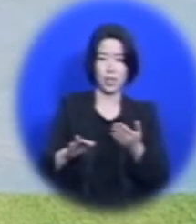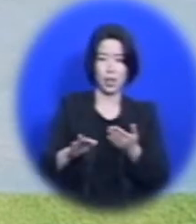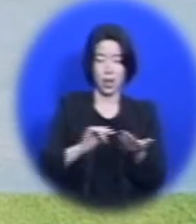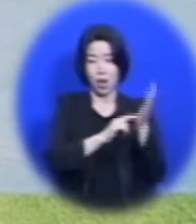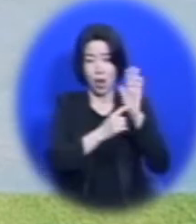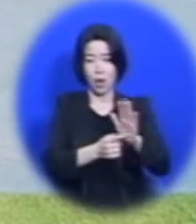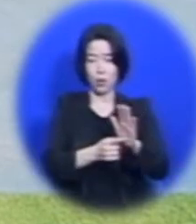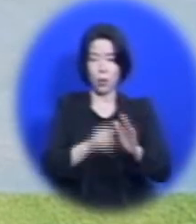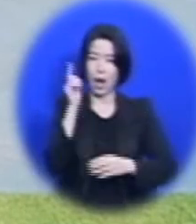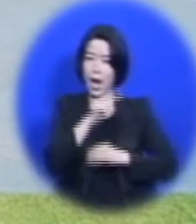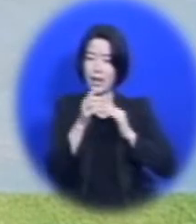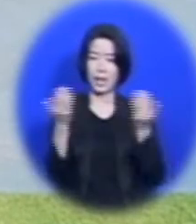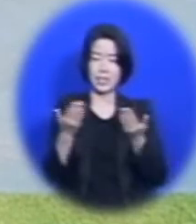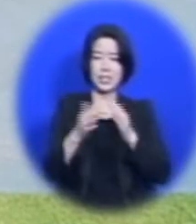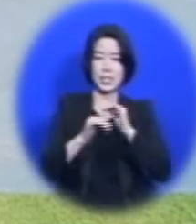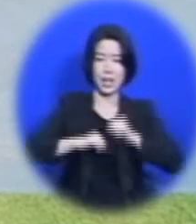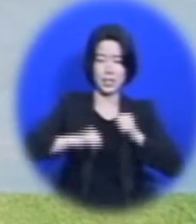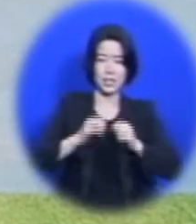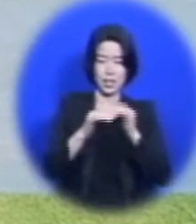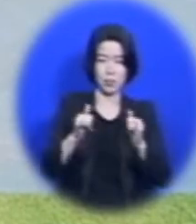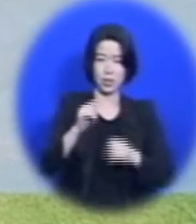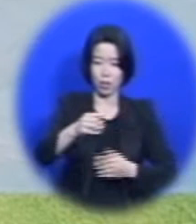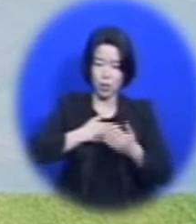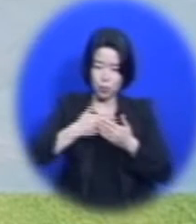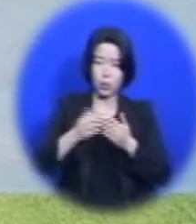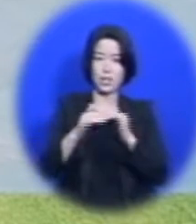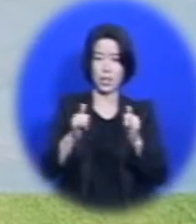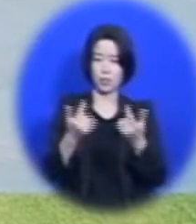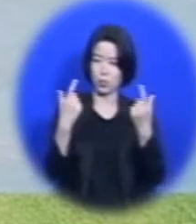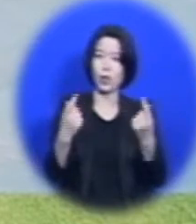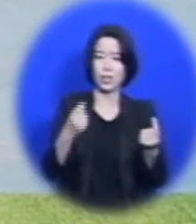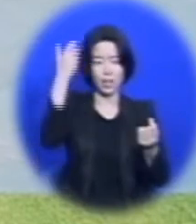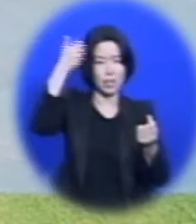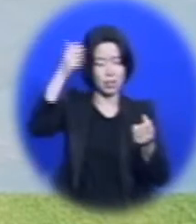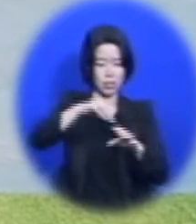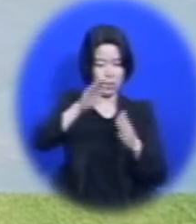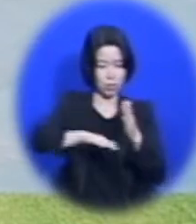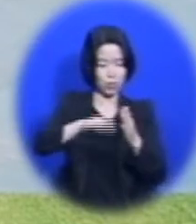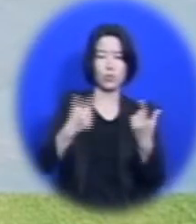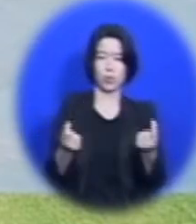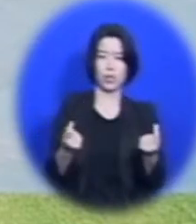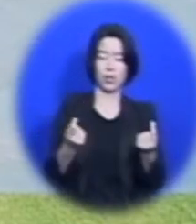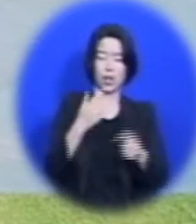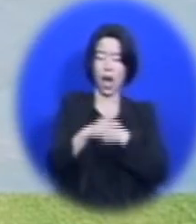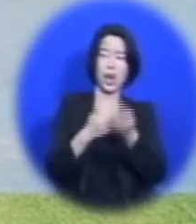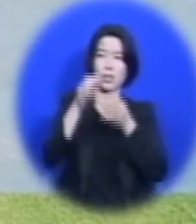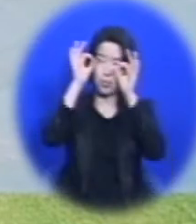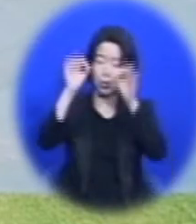대놓고 악한 짓을 하는 사람이나 그런 악한 사람을 무서워하는 사람이나 똑같다니까. 영적인 수준은 하나님을 바라보지